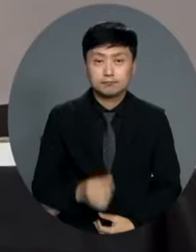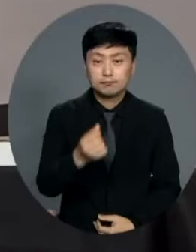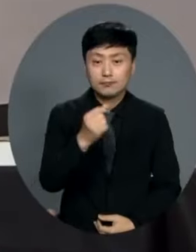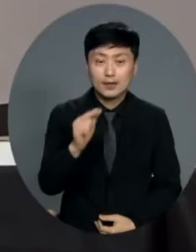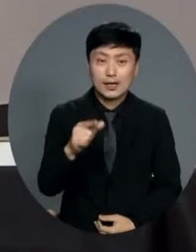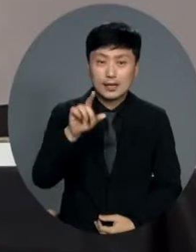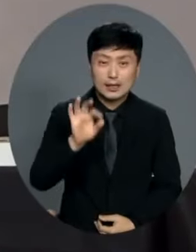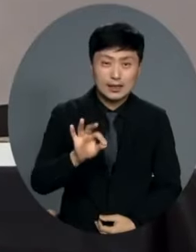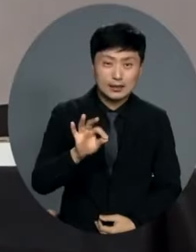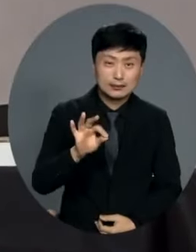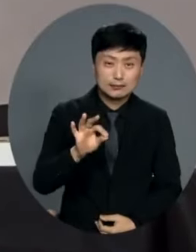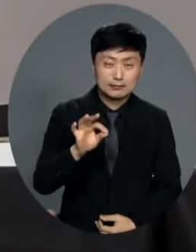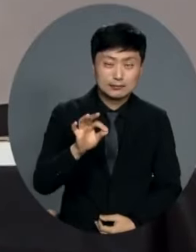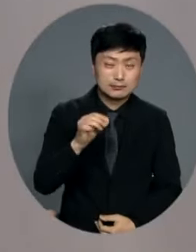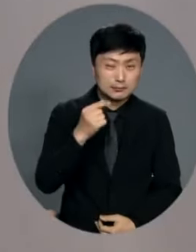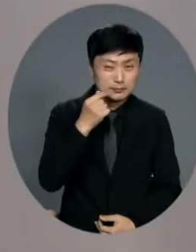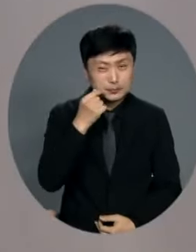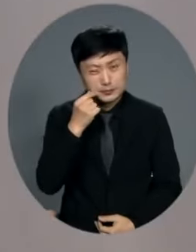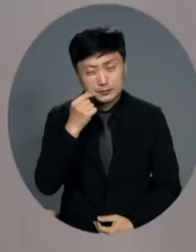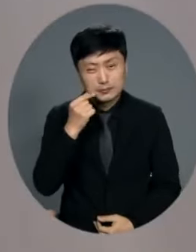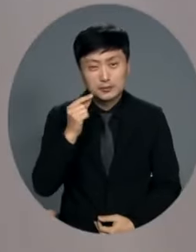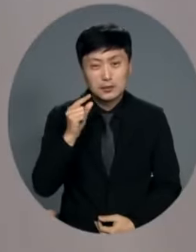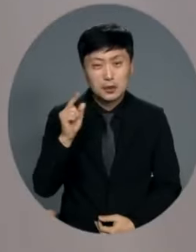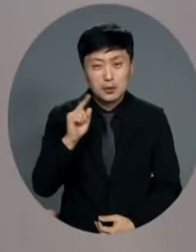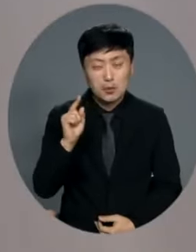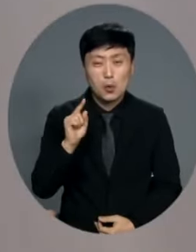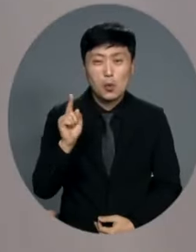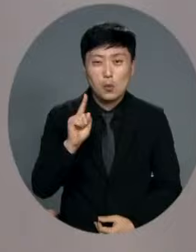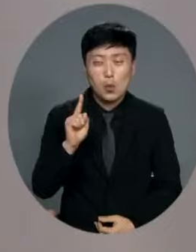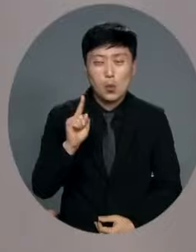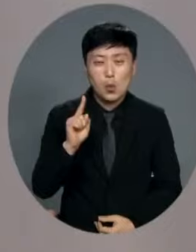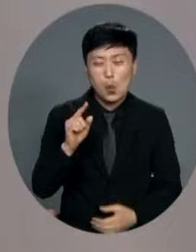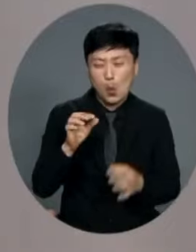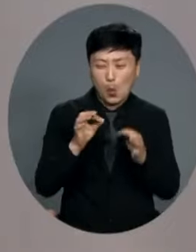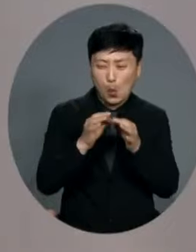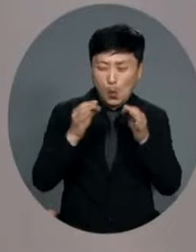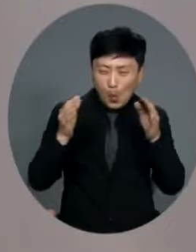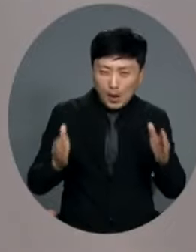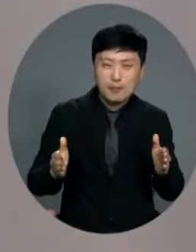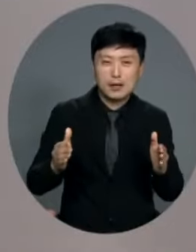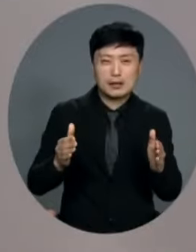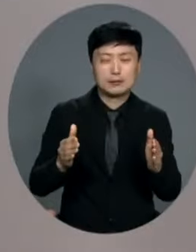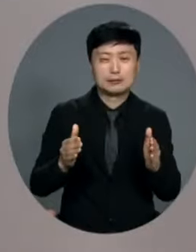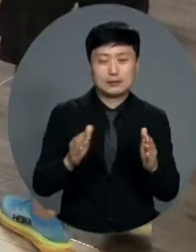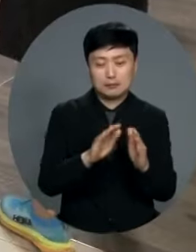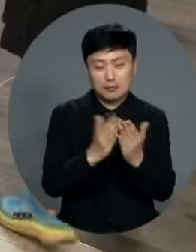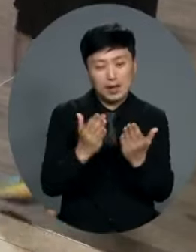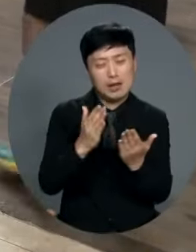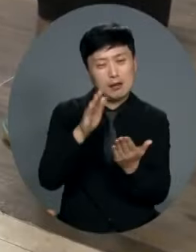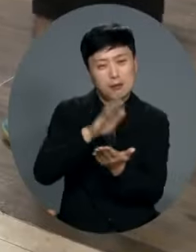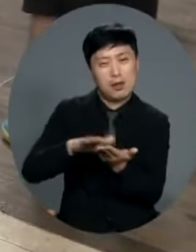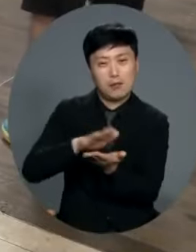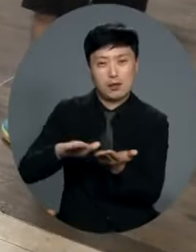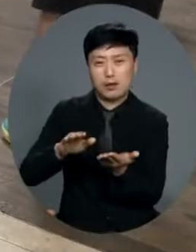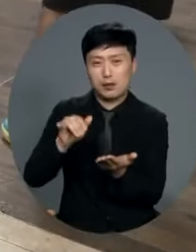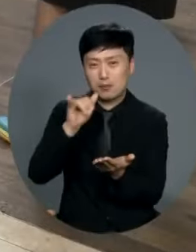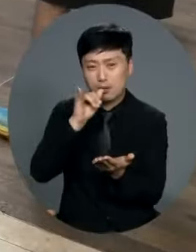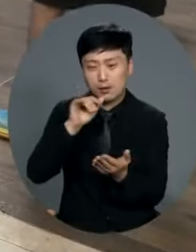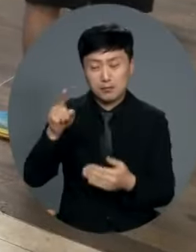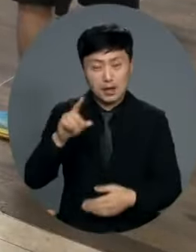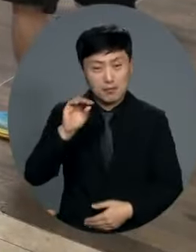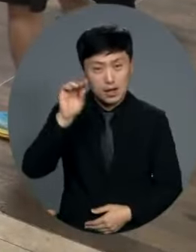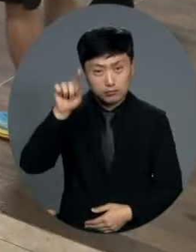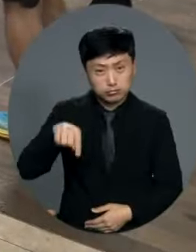한강 열풍은 가뭄 속의 단비라고 서점과 출판업계는 이야기합니다. 노벨상 소식 일주일 만에 100만 부